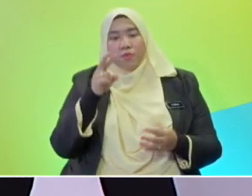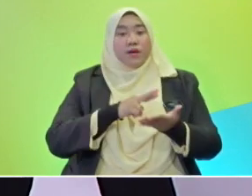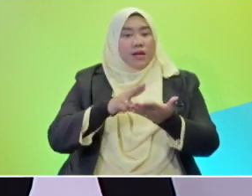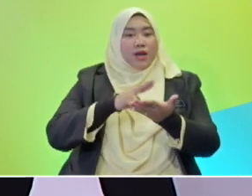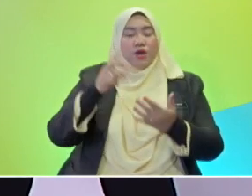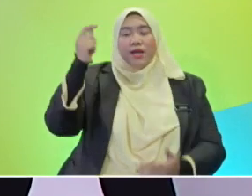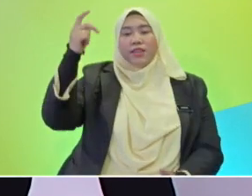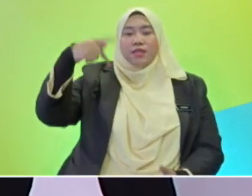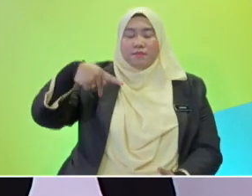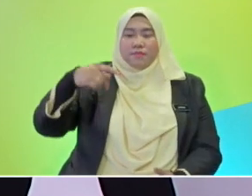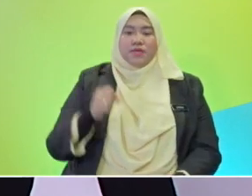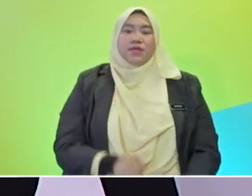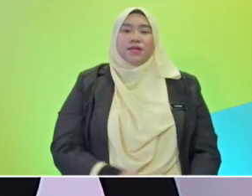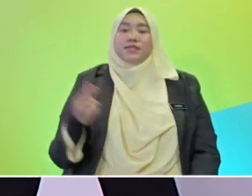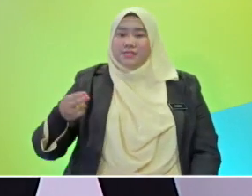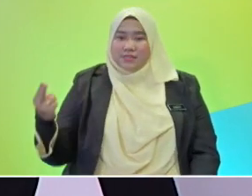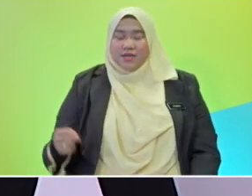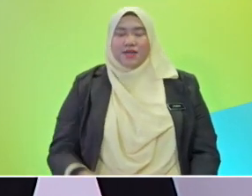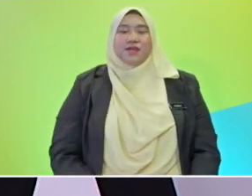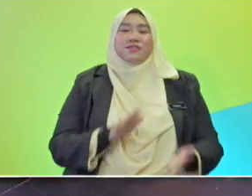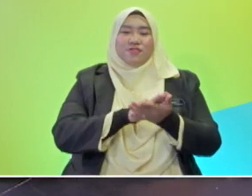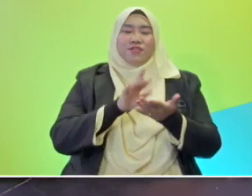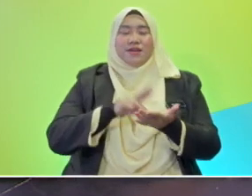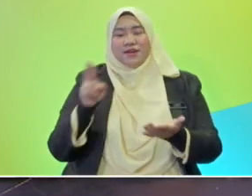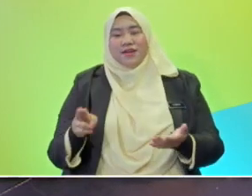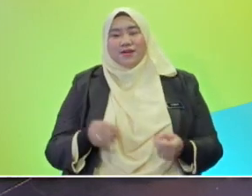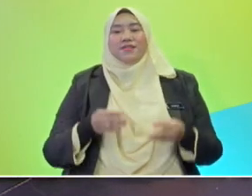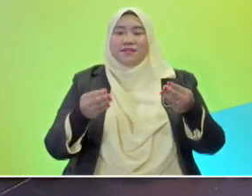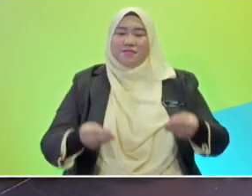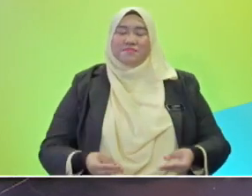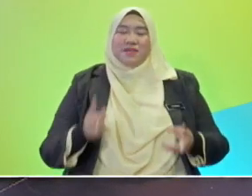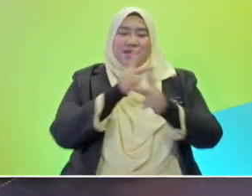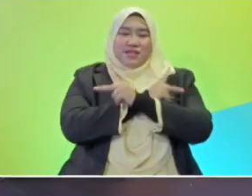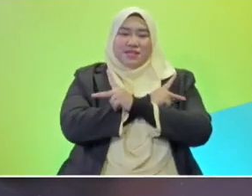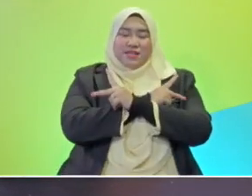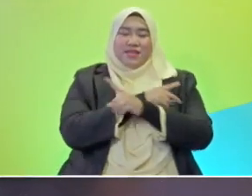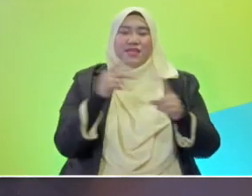sejarah keesat sekolah rendah Oke terima kasih